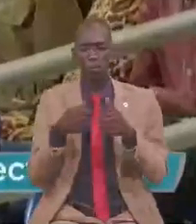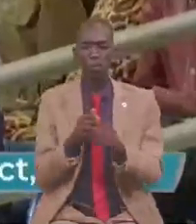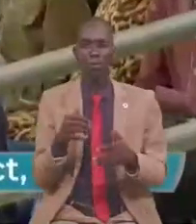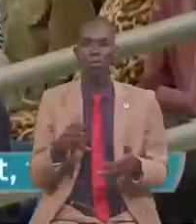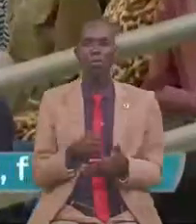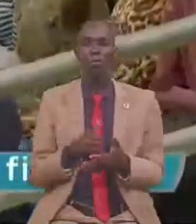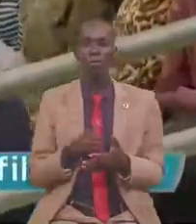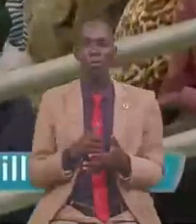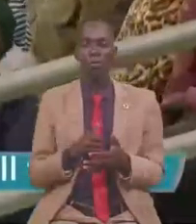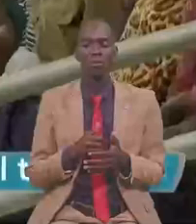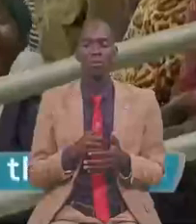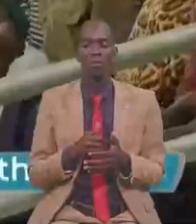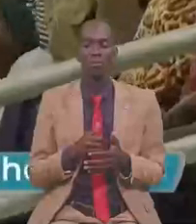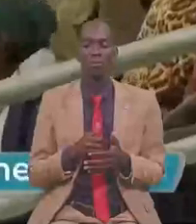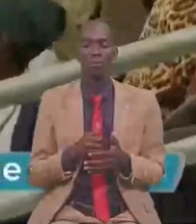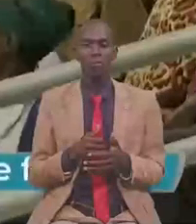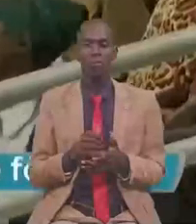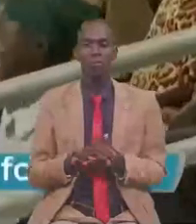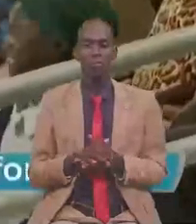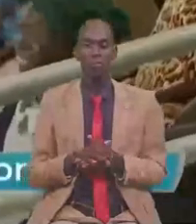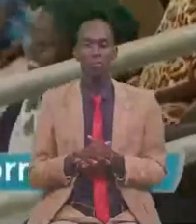Vous êtes à la radio.